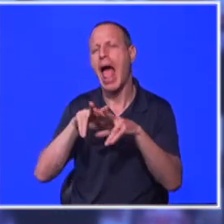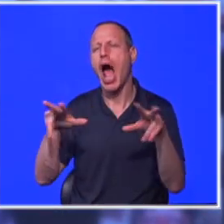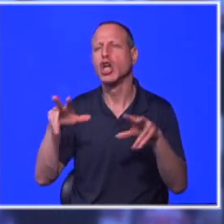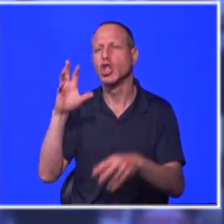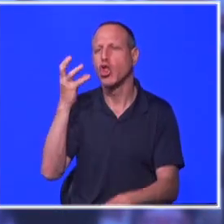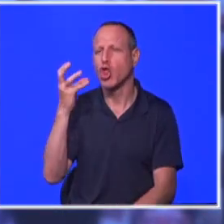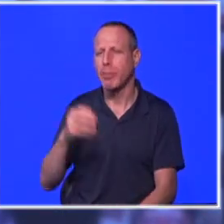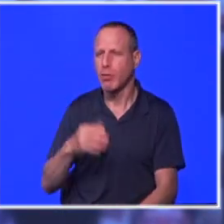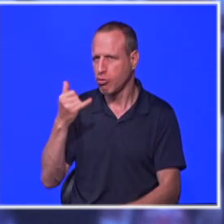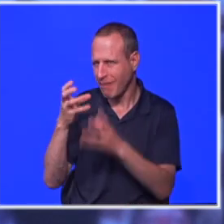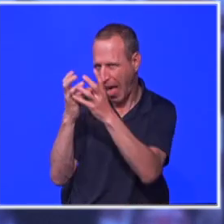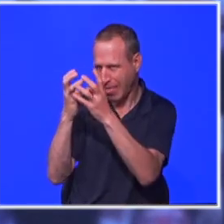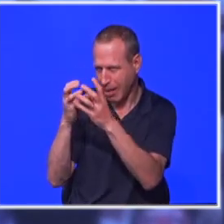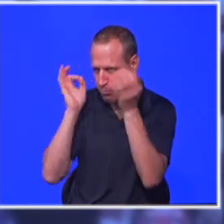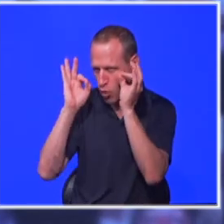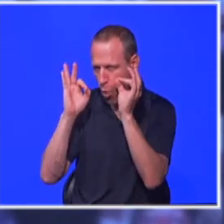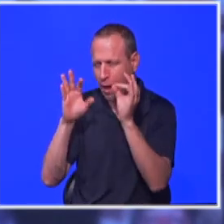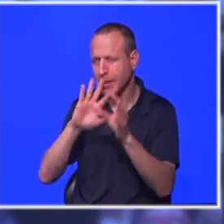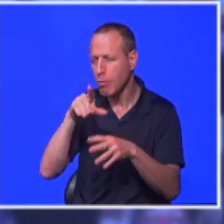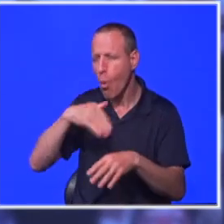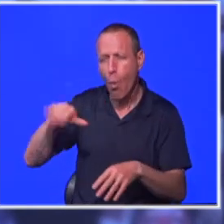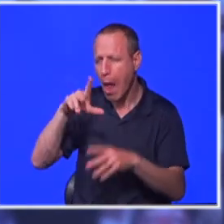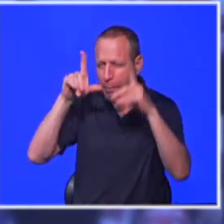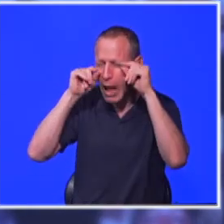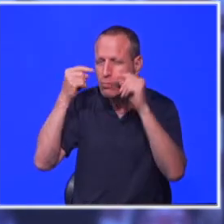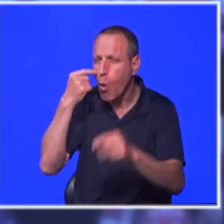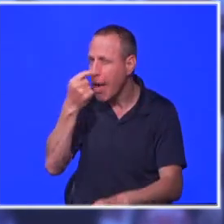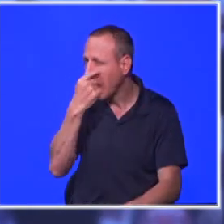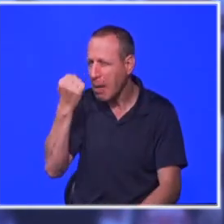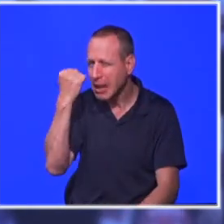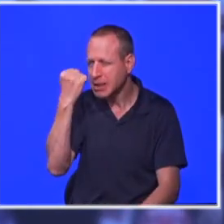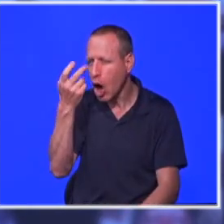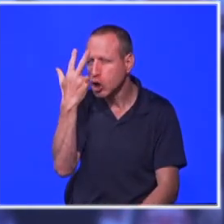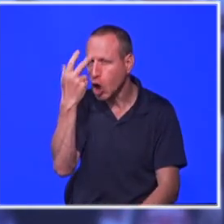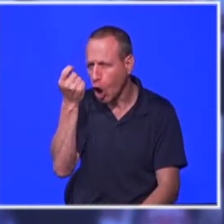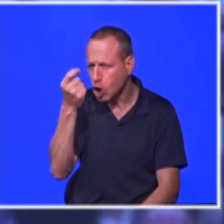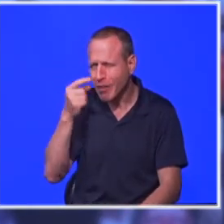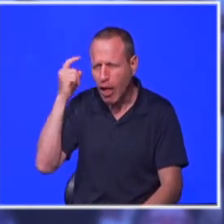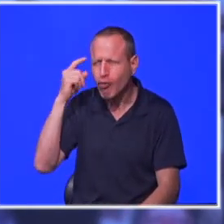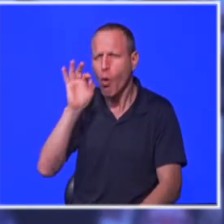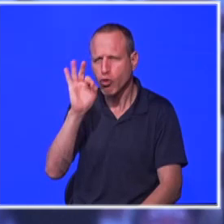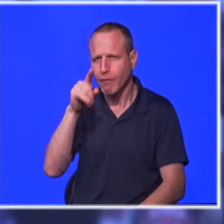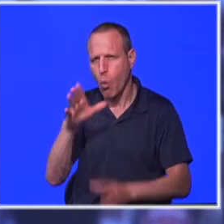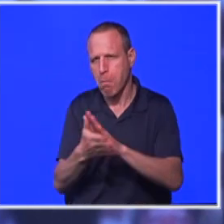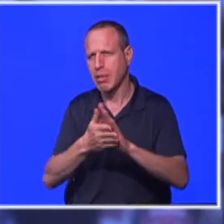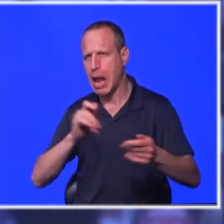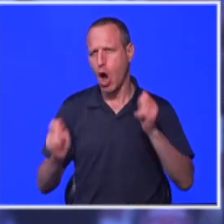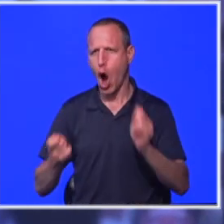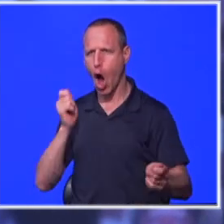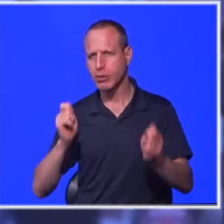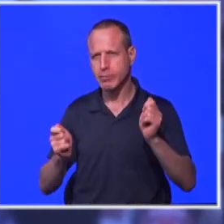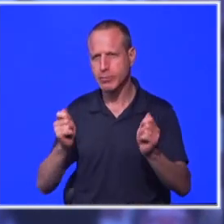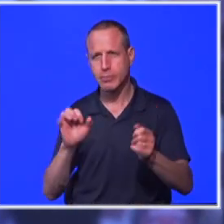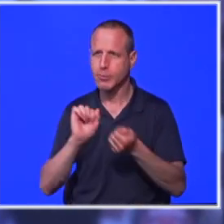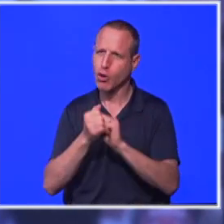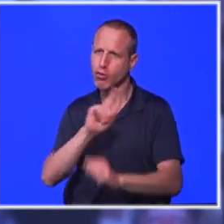עכשיו, האננס המיוחד הזה, אם כולם תעצמו את העיניים חזק חזק ל3 שניות, ותחשבו על זה טוב טוב, הוא יתחיל לרקוד.